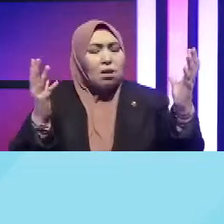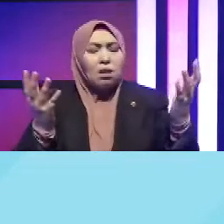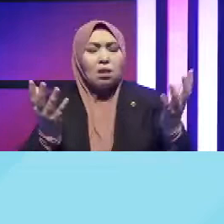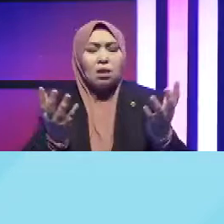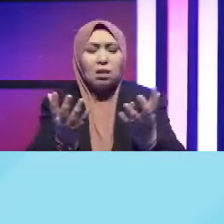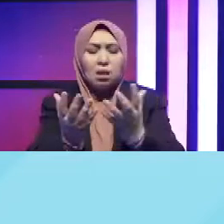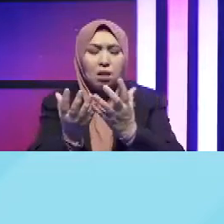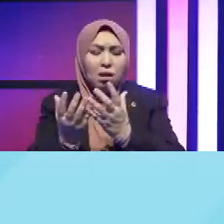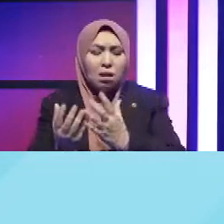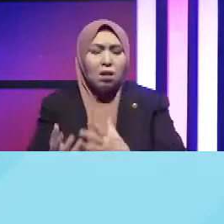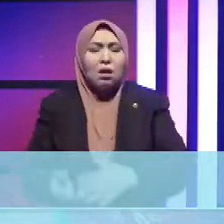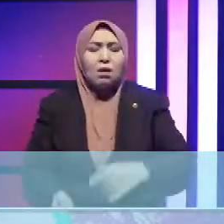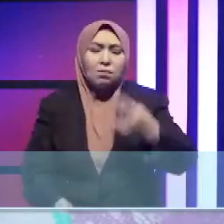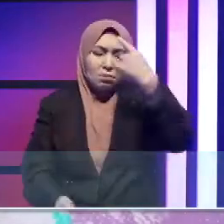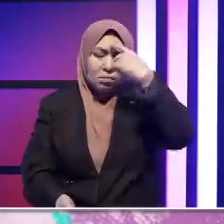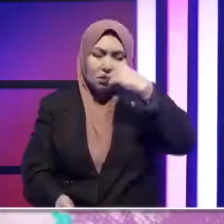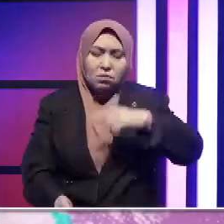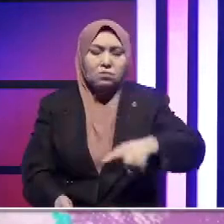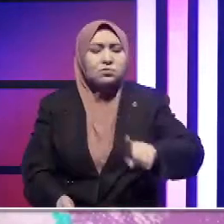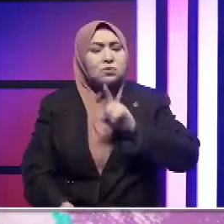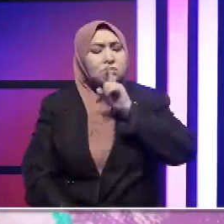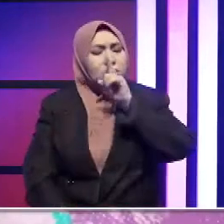ولا تعلم